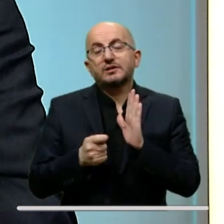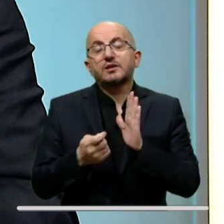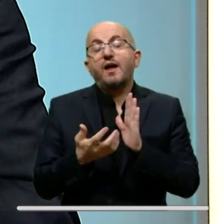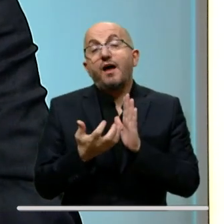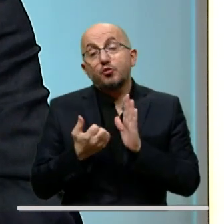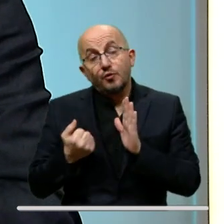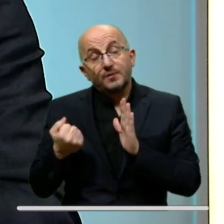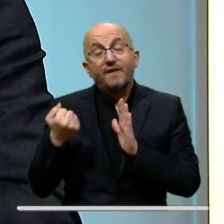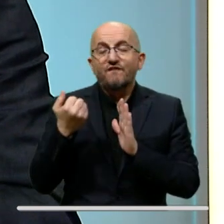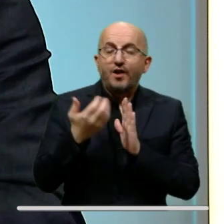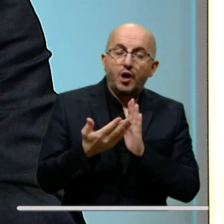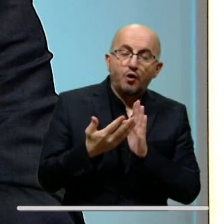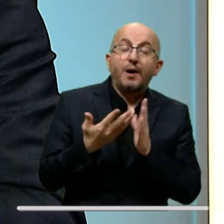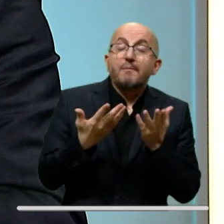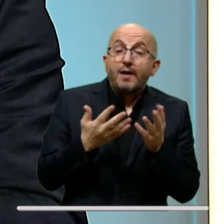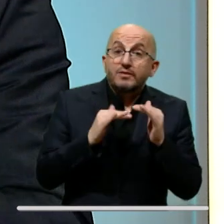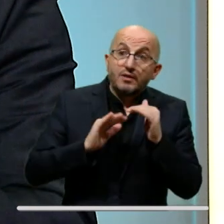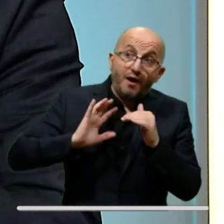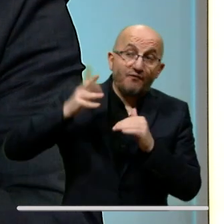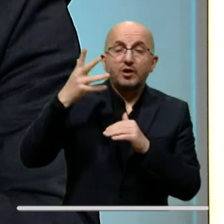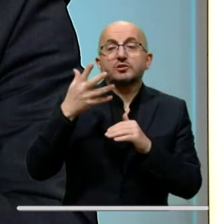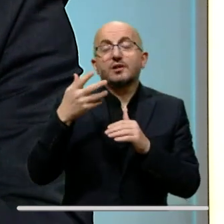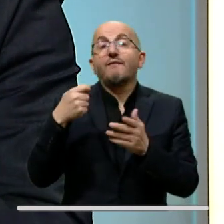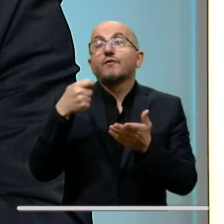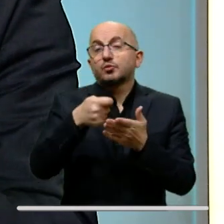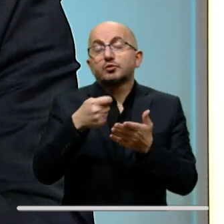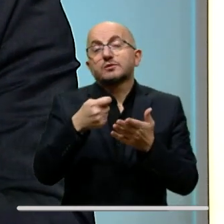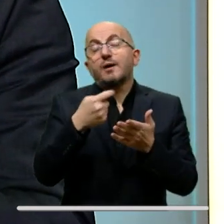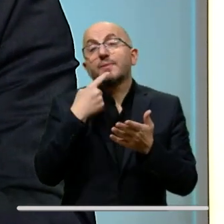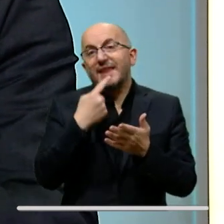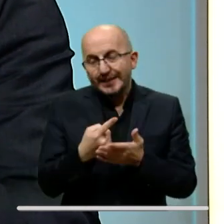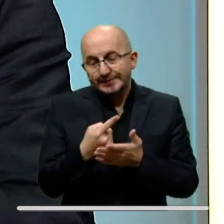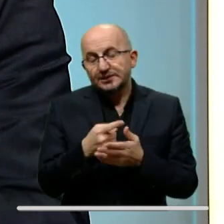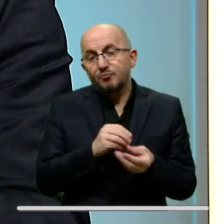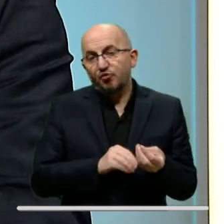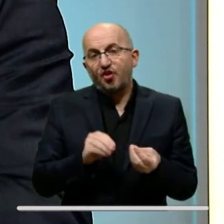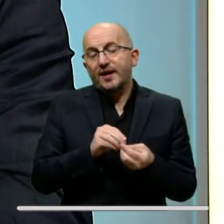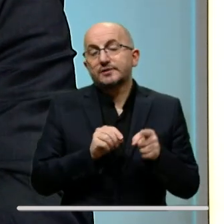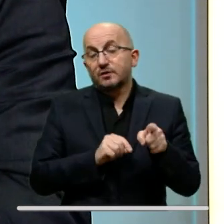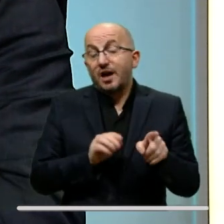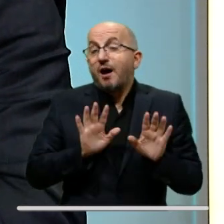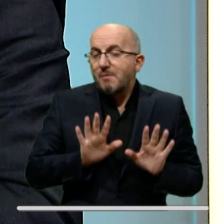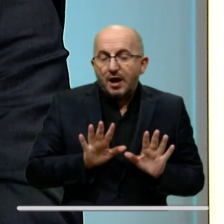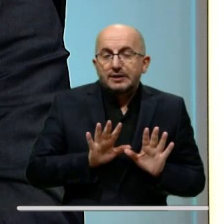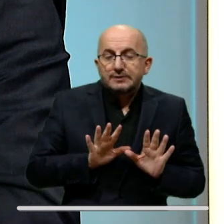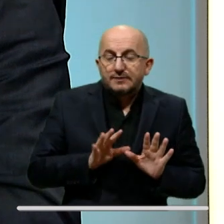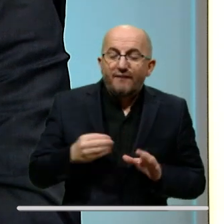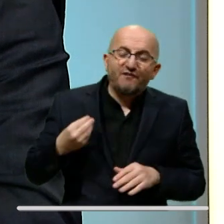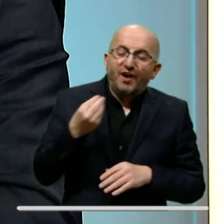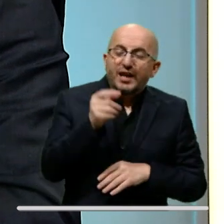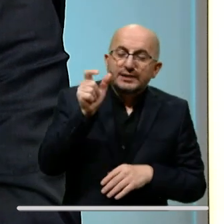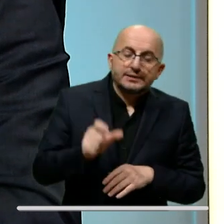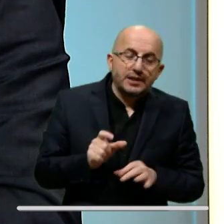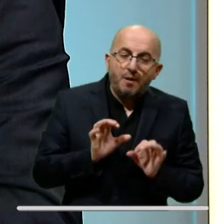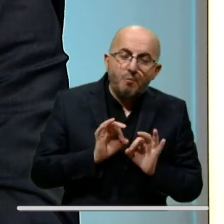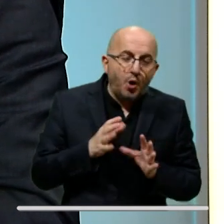veya veriyorum ama daha fazla ödemek koşuluyla sana veriyorum derse bu faizdir. Ama veren kişinin